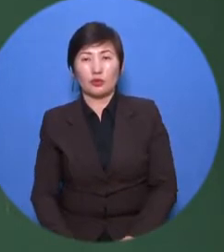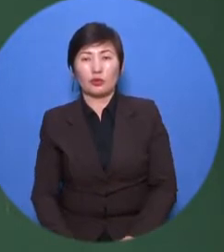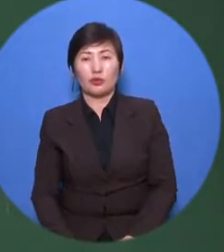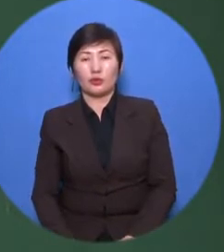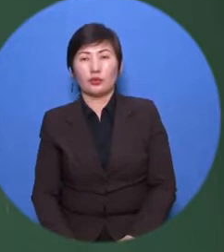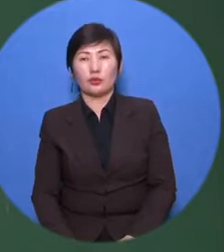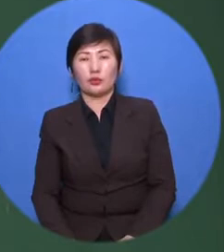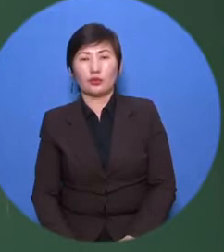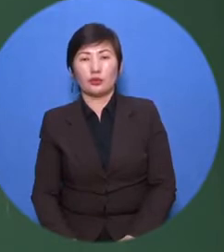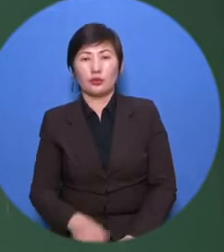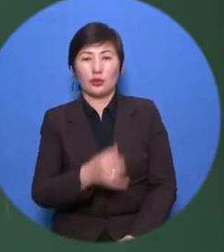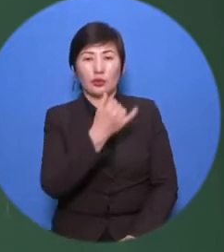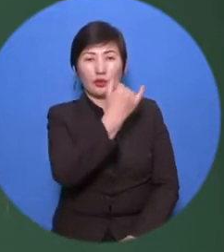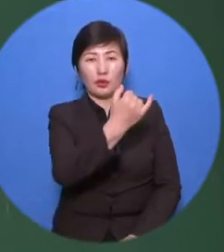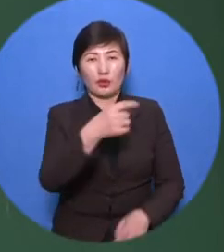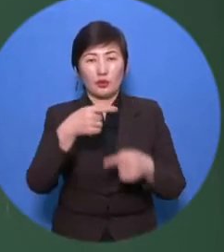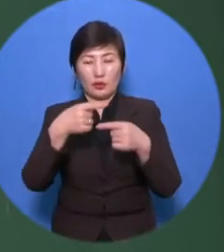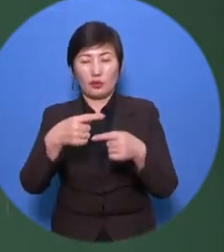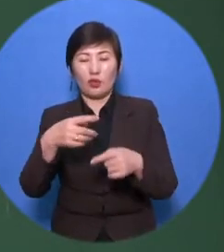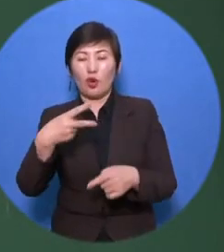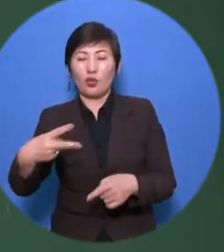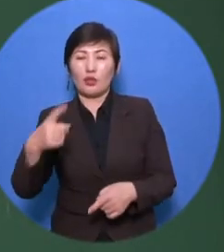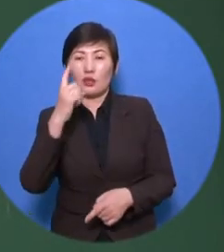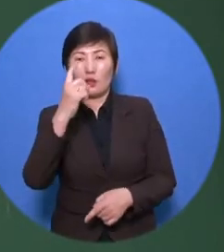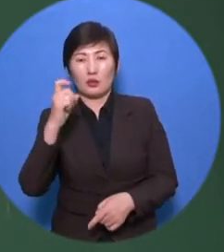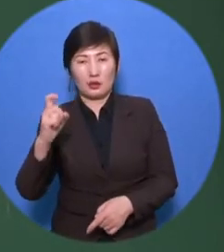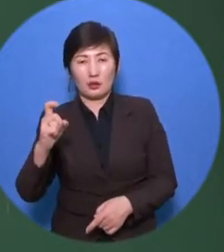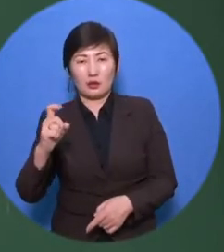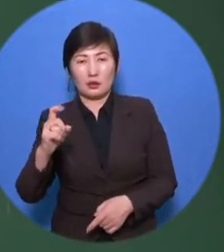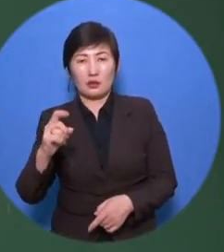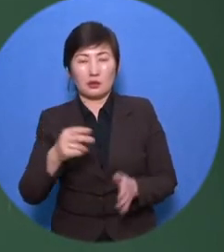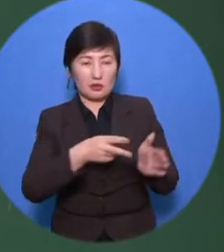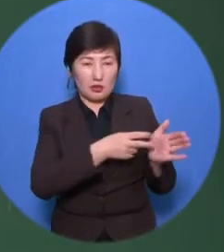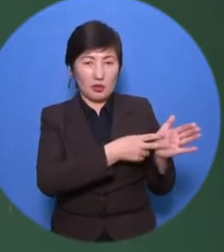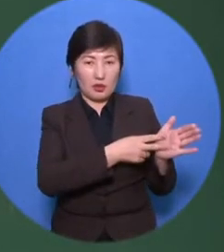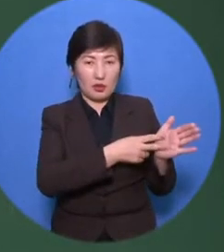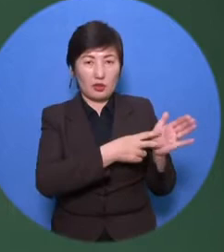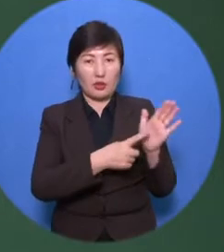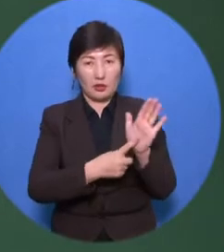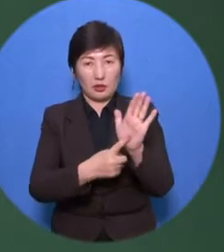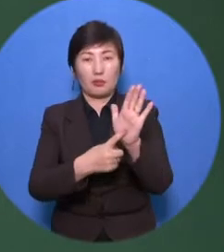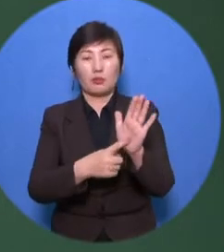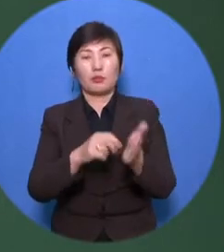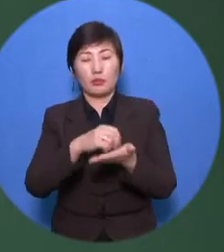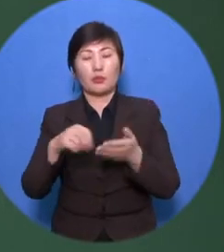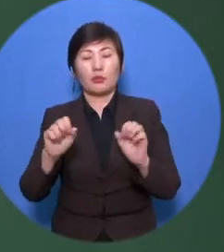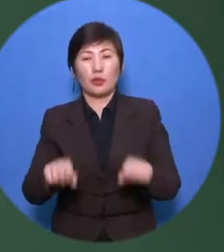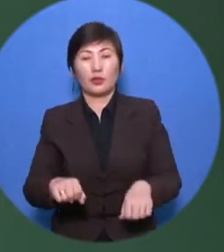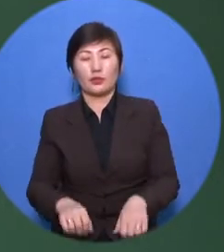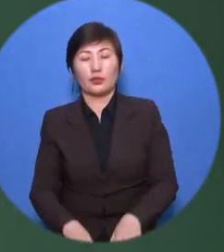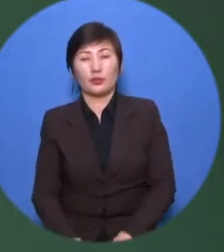2-1 x гэсэн тэгштгэл маань манай зурагт төрслөгдсөн шулууны тэгштгэл юм байна.